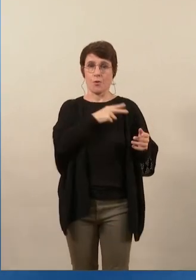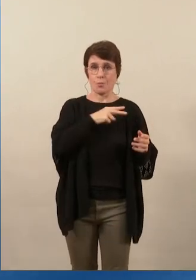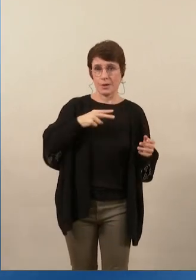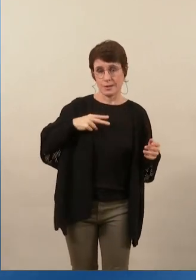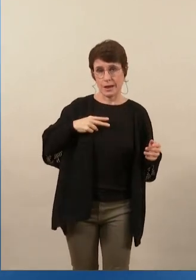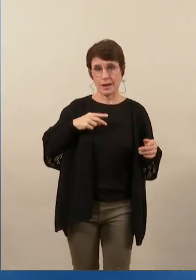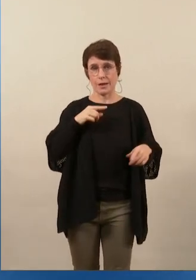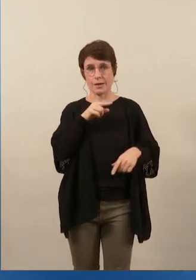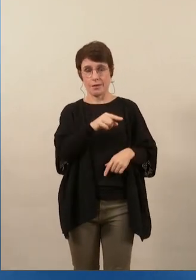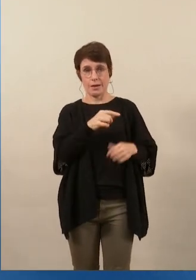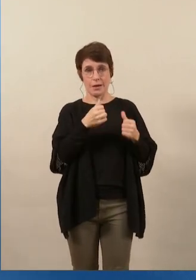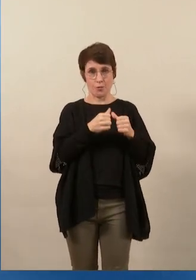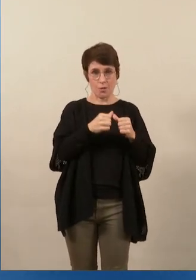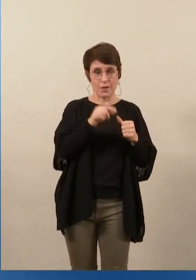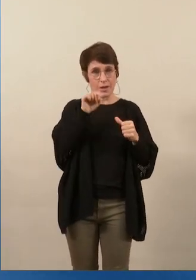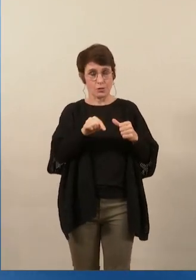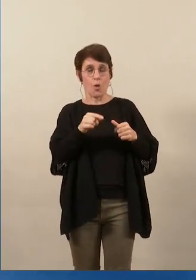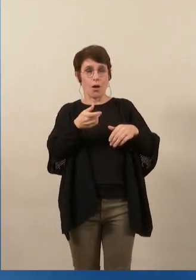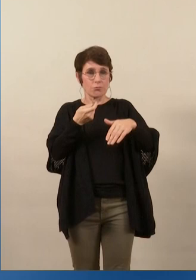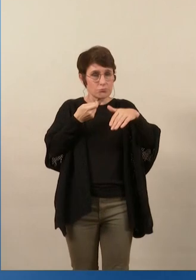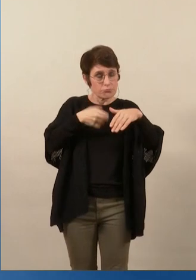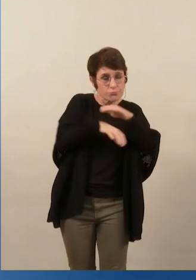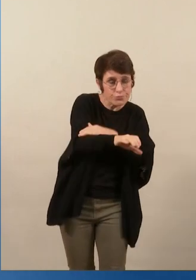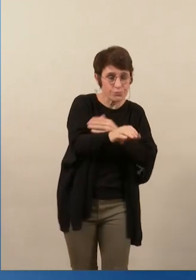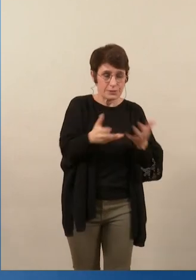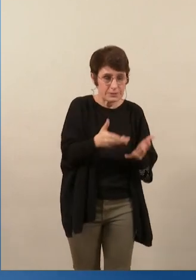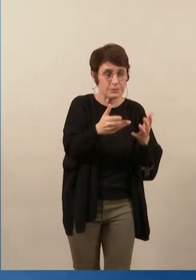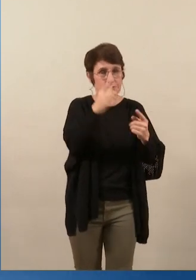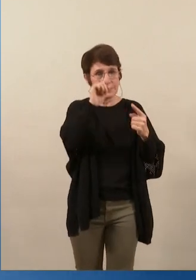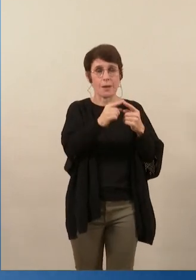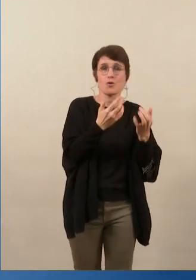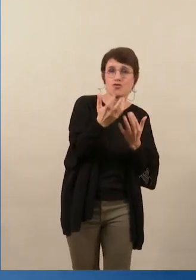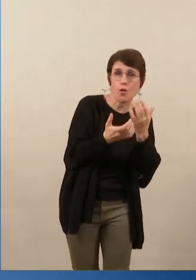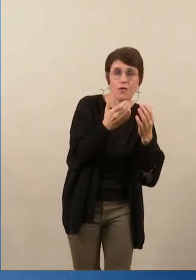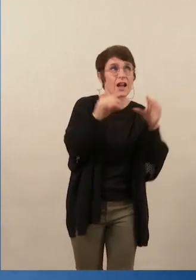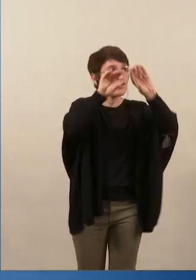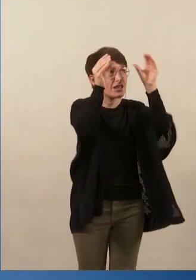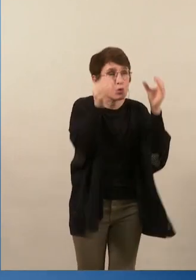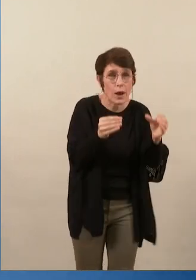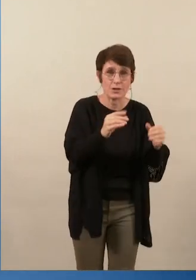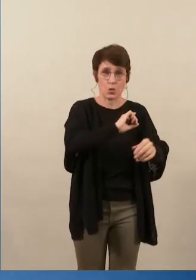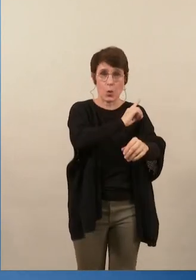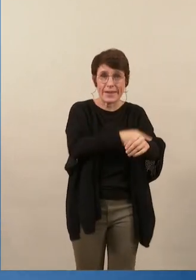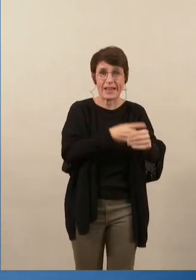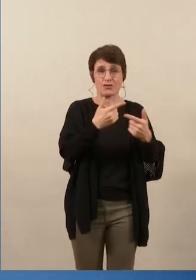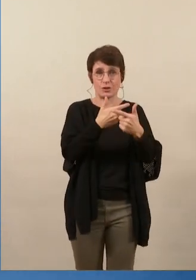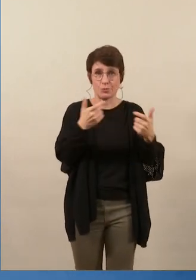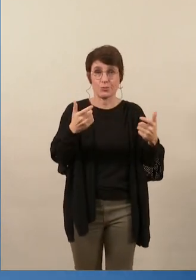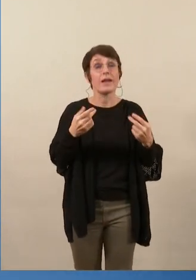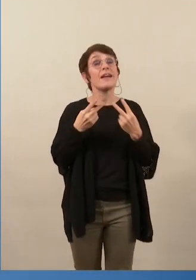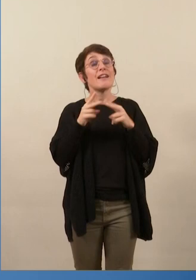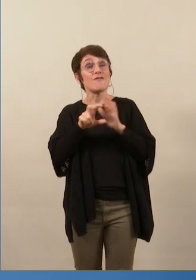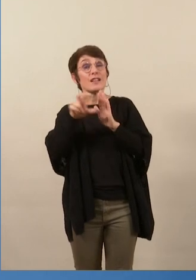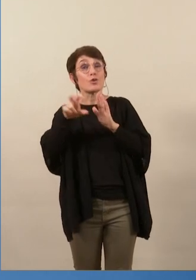massivement dans l'isolation le chauffage et les énergies comment la ville de Grenoble peut-elle